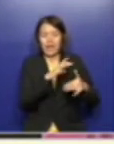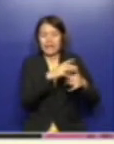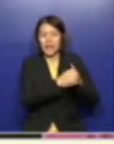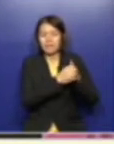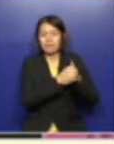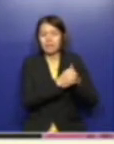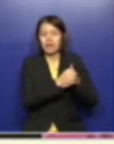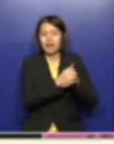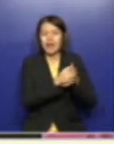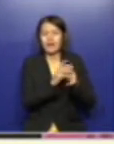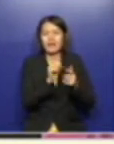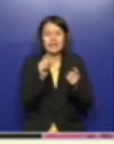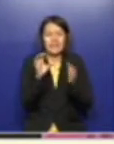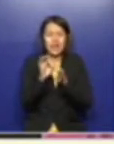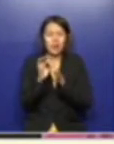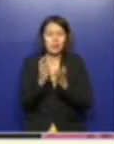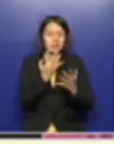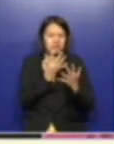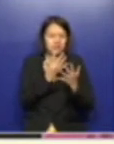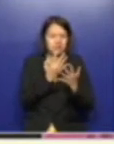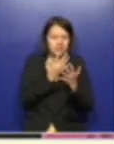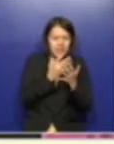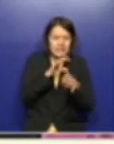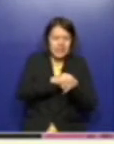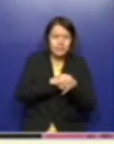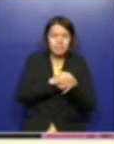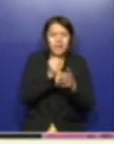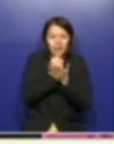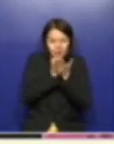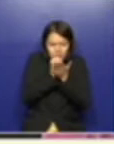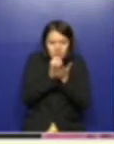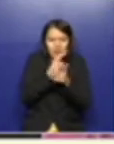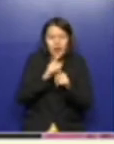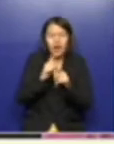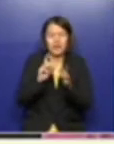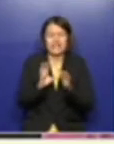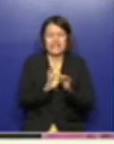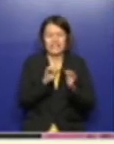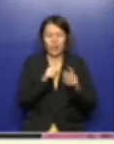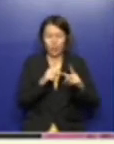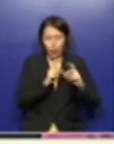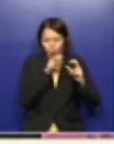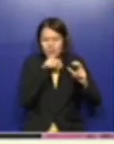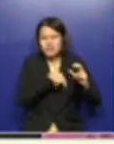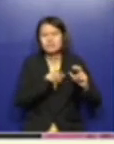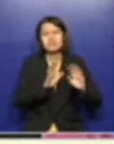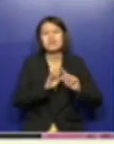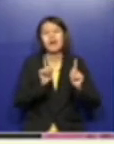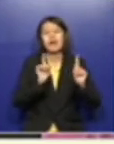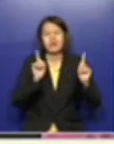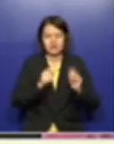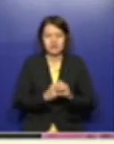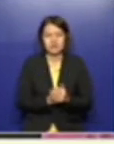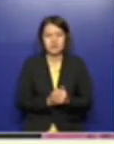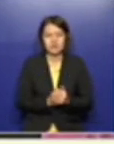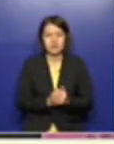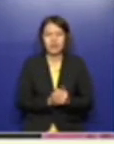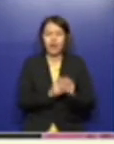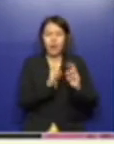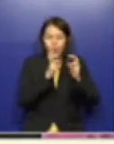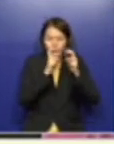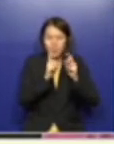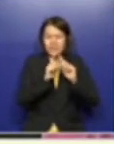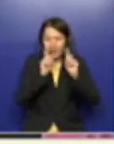าเสพติดอะไรนู่นไม่ได้เกี่ยวกับเรื่องนี้ผมจึงต้องเอามาบอกกับท่านรัฐมนตรีว่ามันคนละเรื่